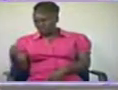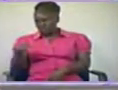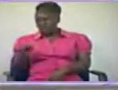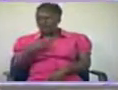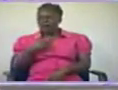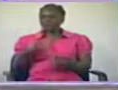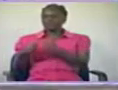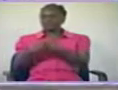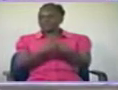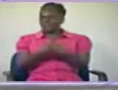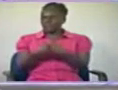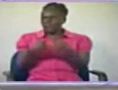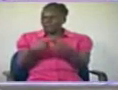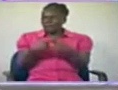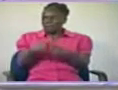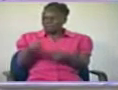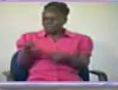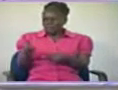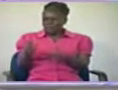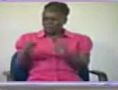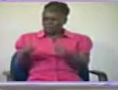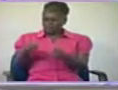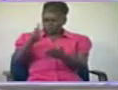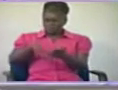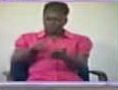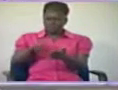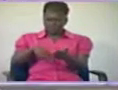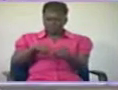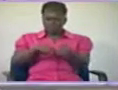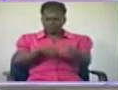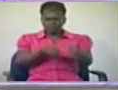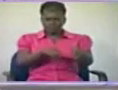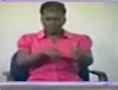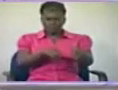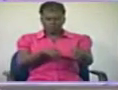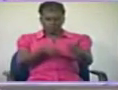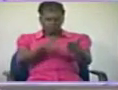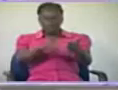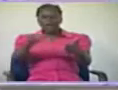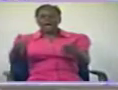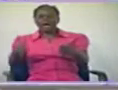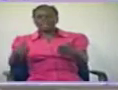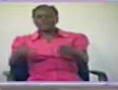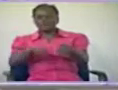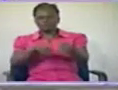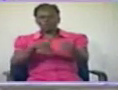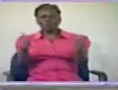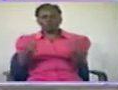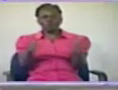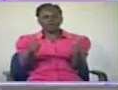changamoto lakini bado wanaweza soma, wanaweza fuatilia masomo ambao watoto wengine wanasoma.